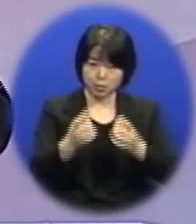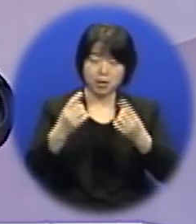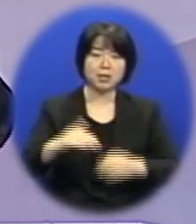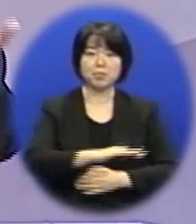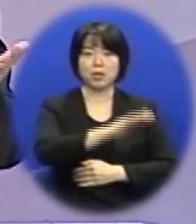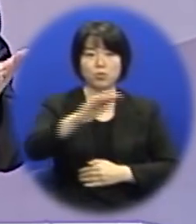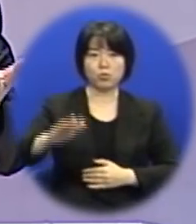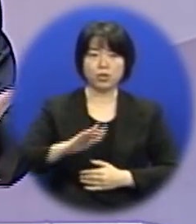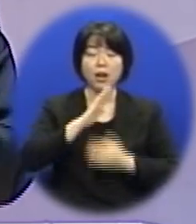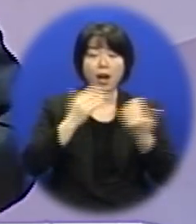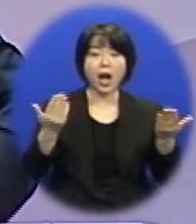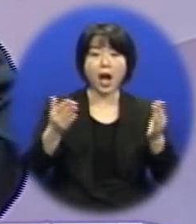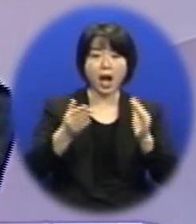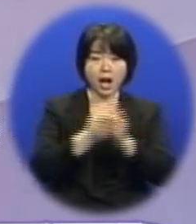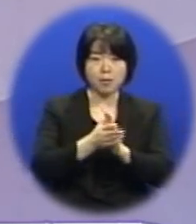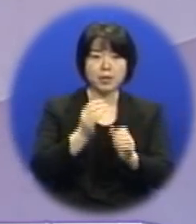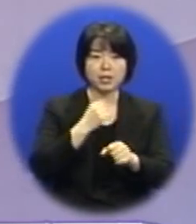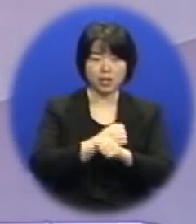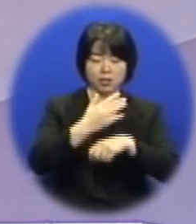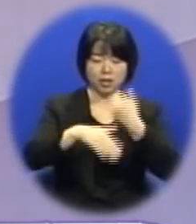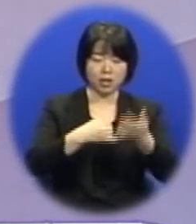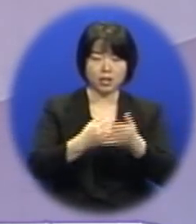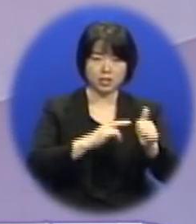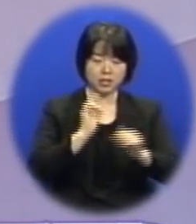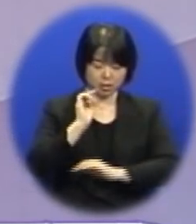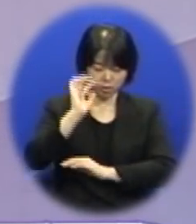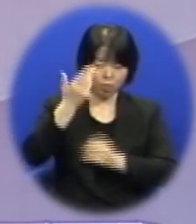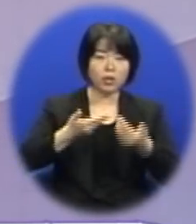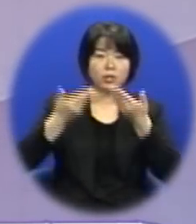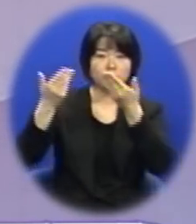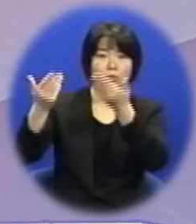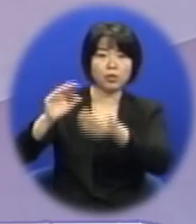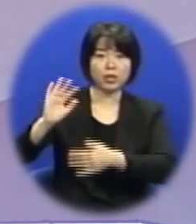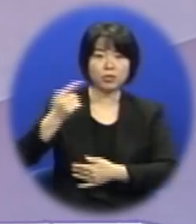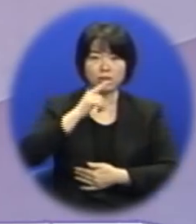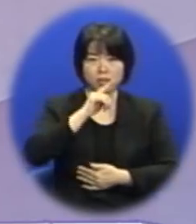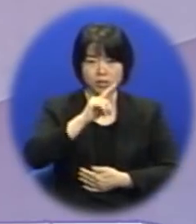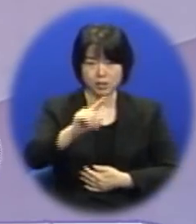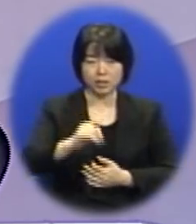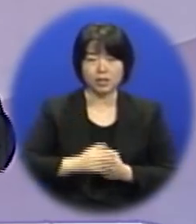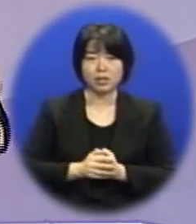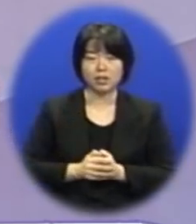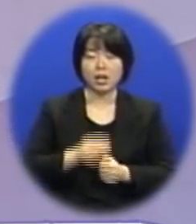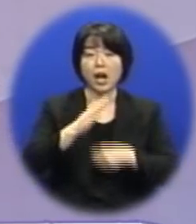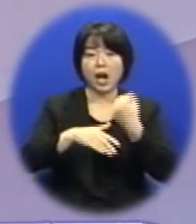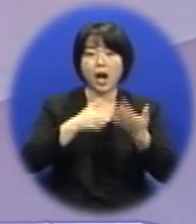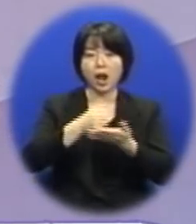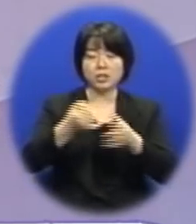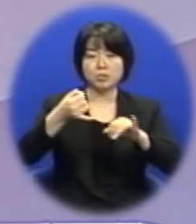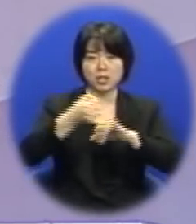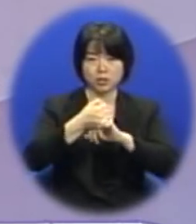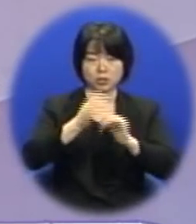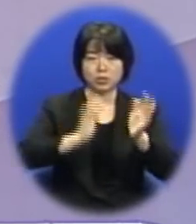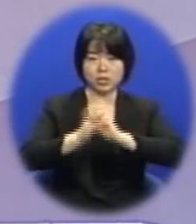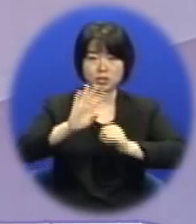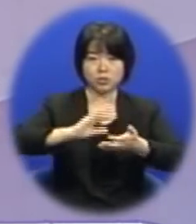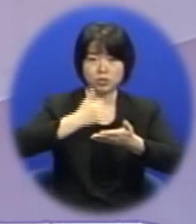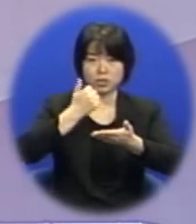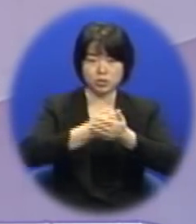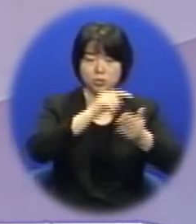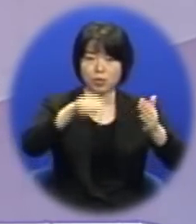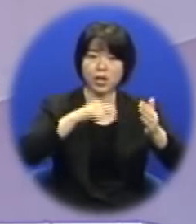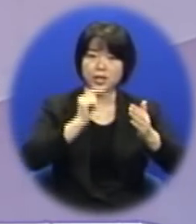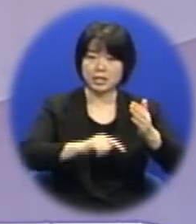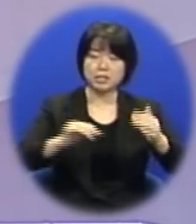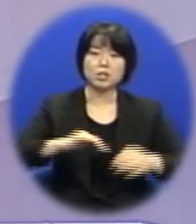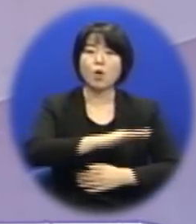우리가 아멘하여 하나님께 영광을 돌리게 되느니라. 하나님의 약속은 예수 그리스도 안에서